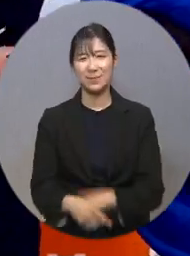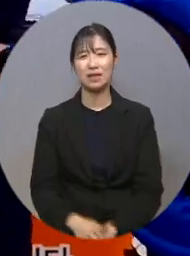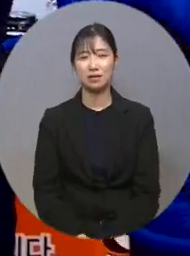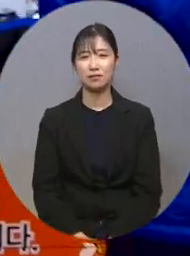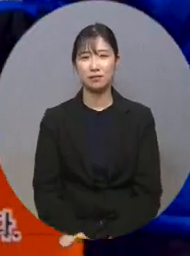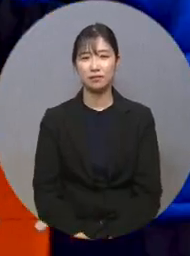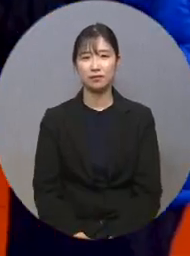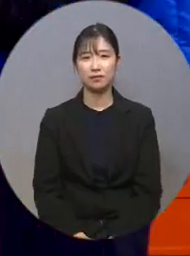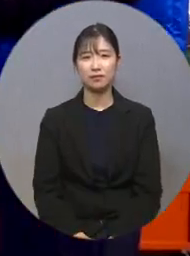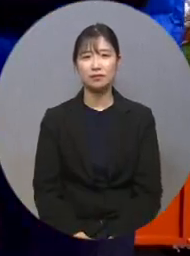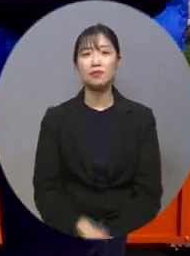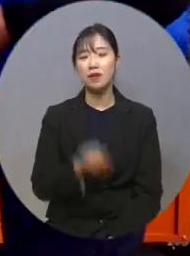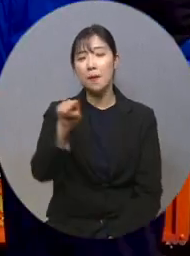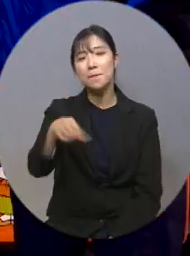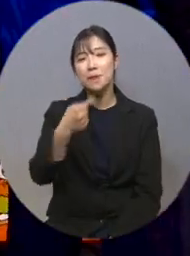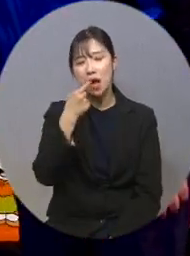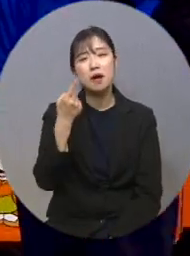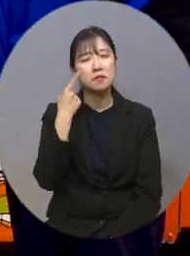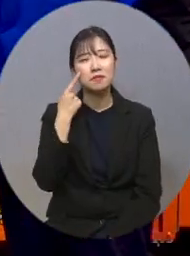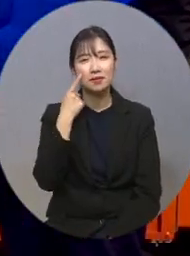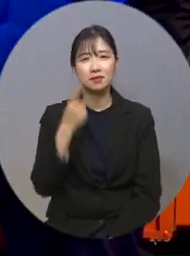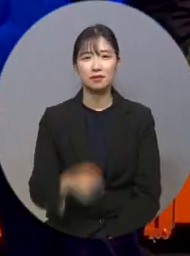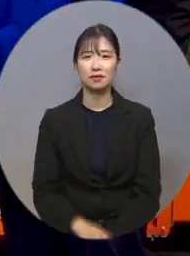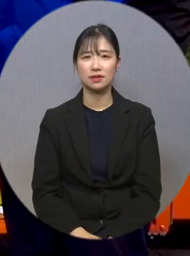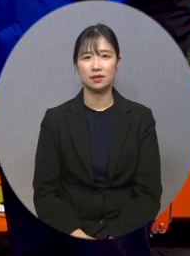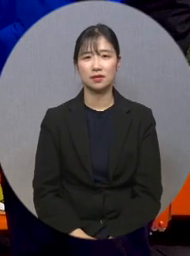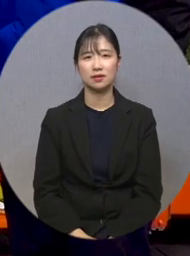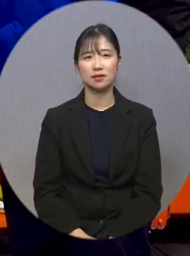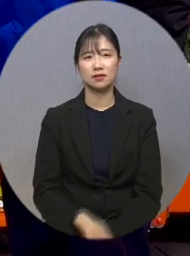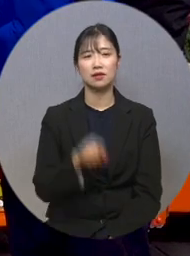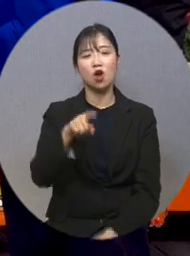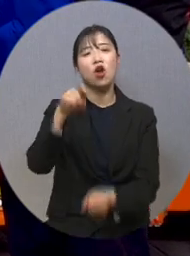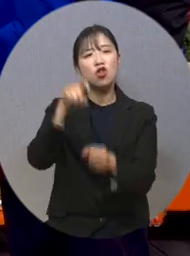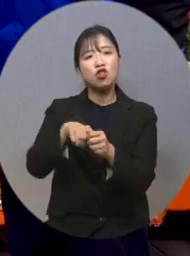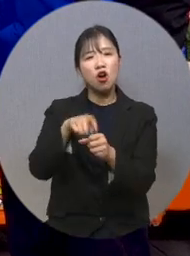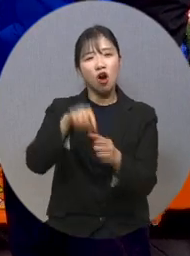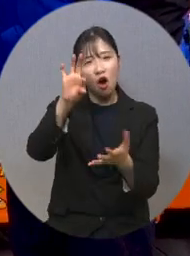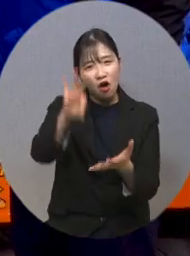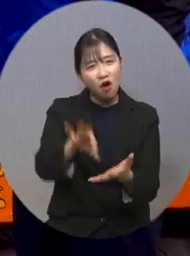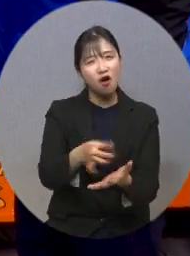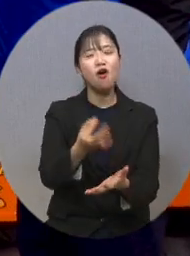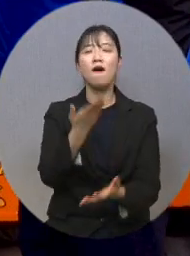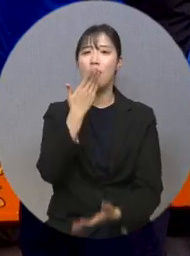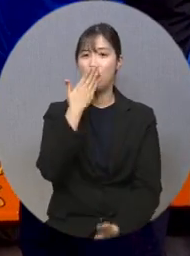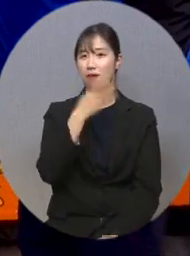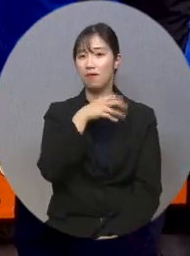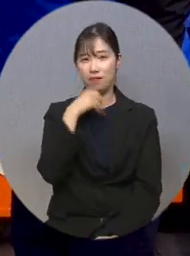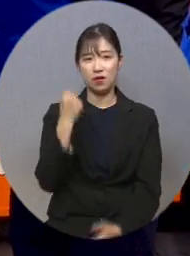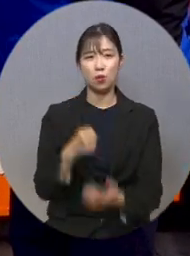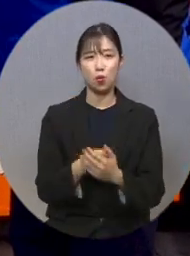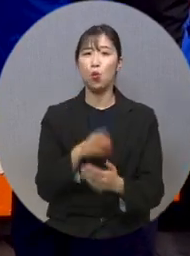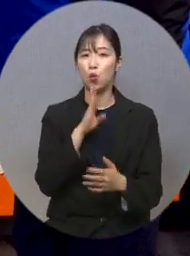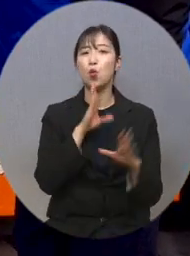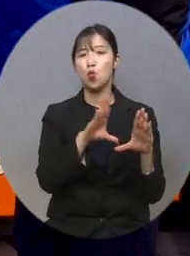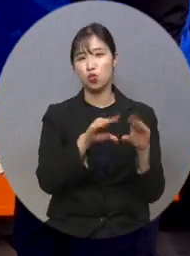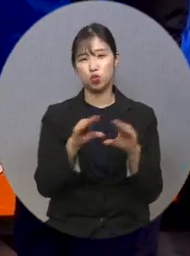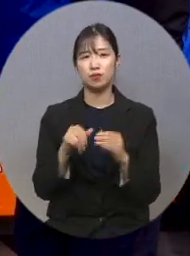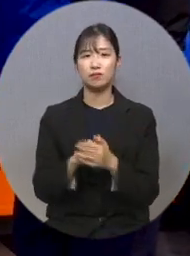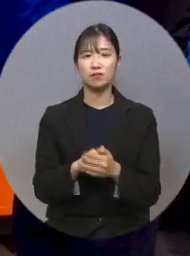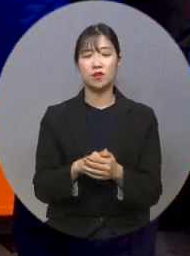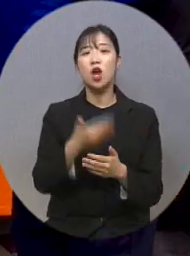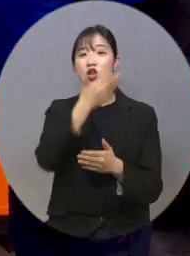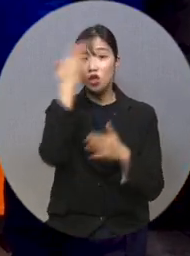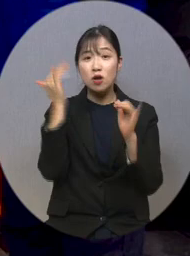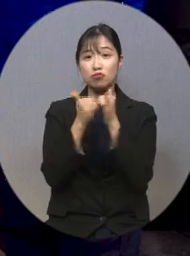받아보시죠. 아, 오 맞은 거 먹어요. 오 이게 쑥떡에 찍어도 주도. 아 쑥떡에 네. 은근 부드럽게. 요즘 젊은 사람들은 이걸로